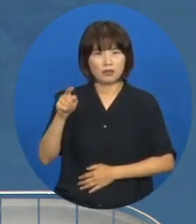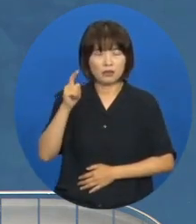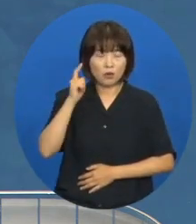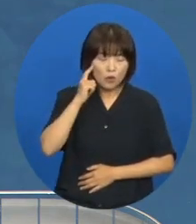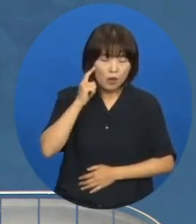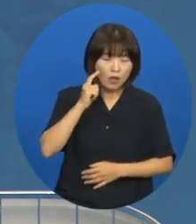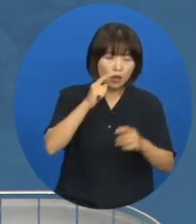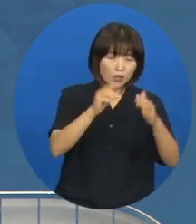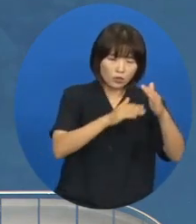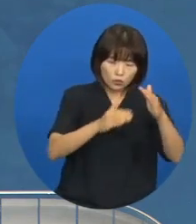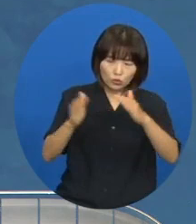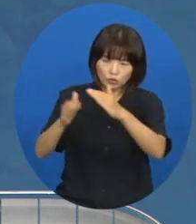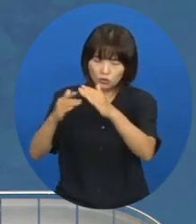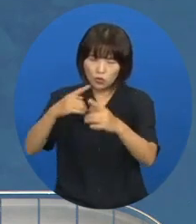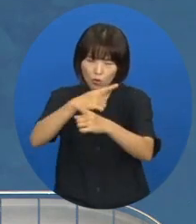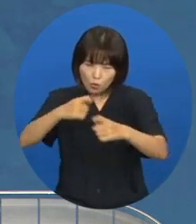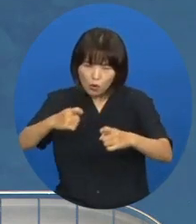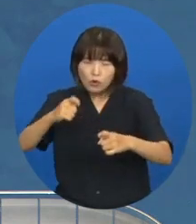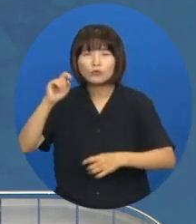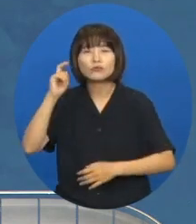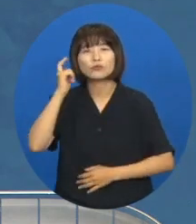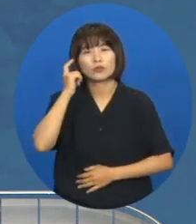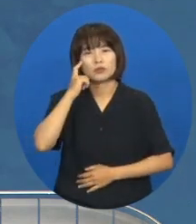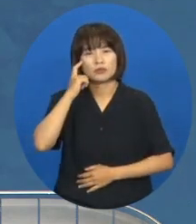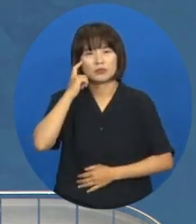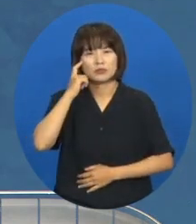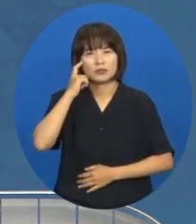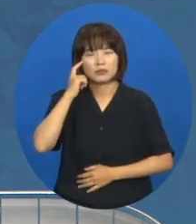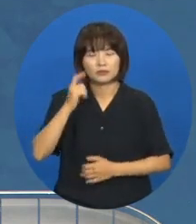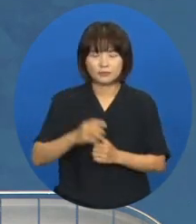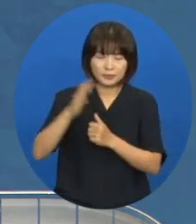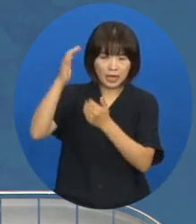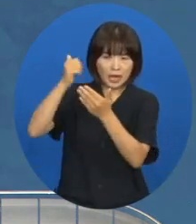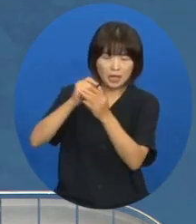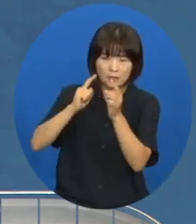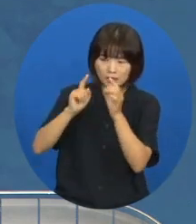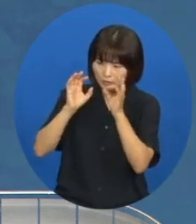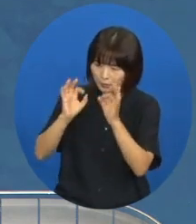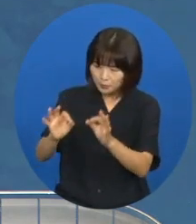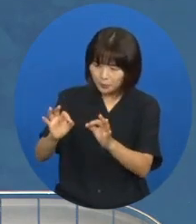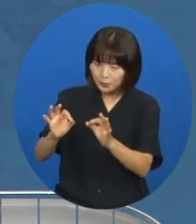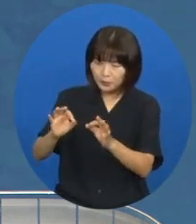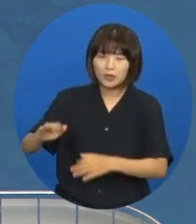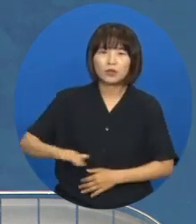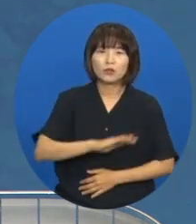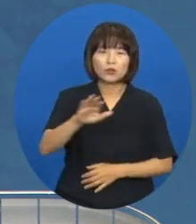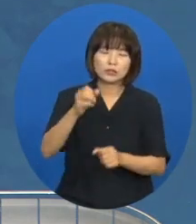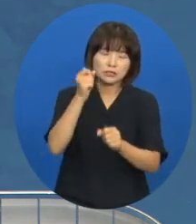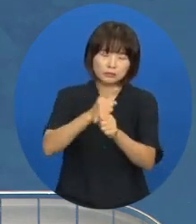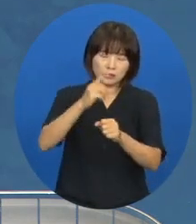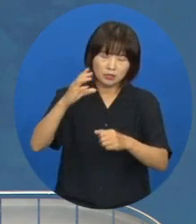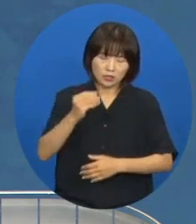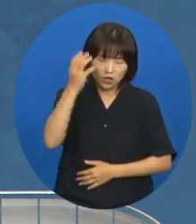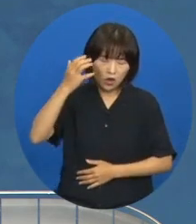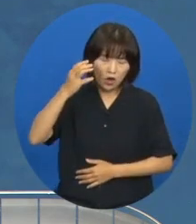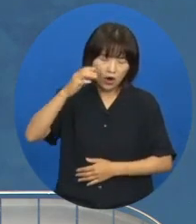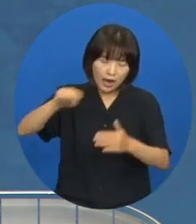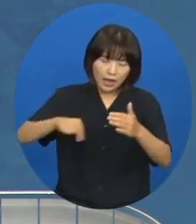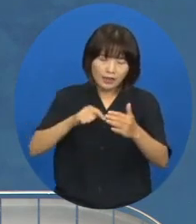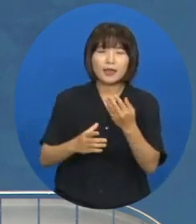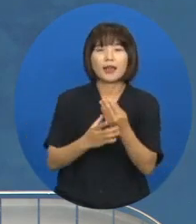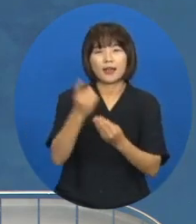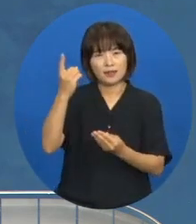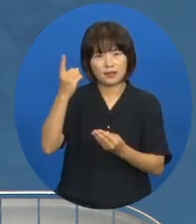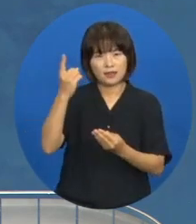교인들이 서로 원수처럼 살아야 되냐 말이에요. 하나님의 말씀을 보니까 우리는 이미 성령 안에서 하나가 되었다는